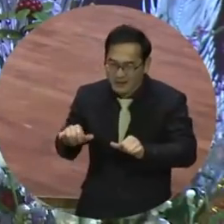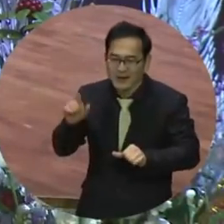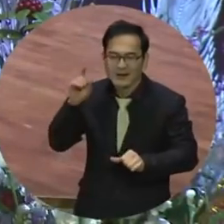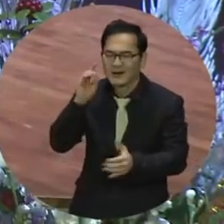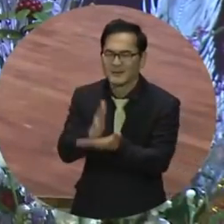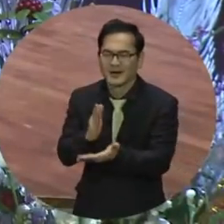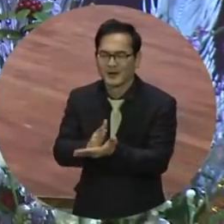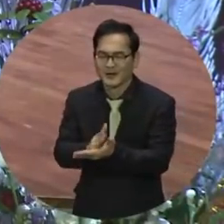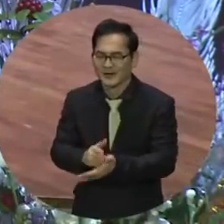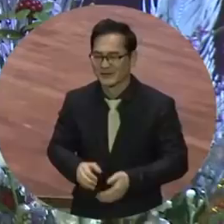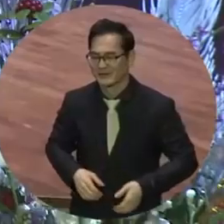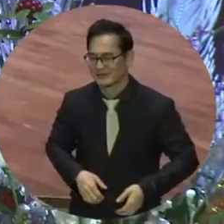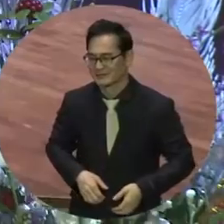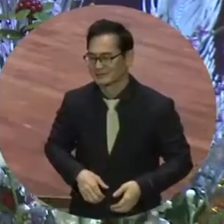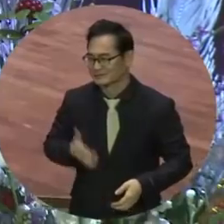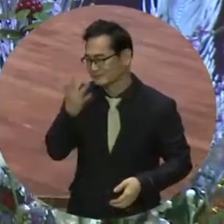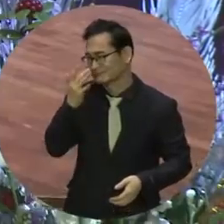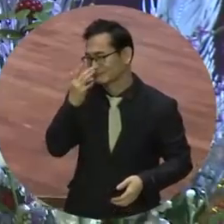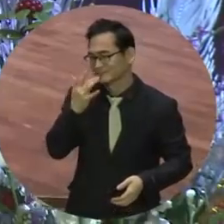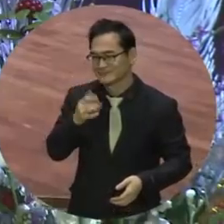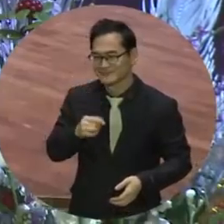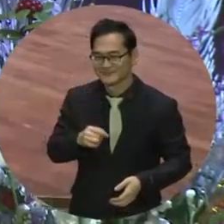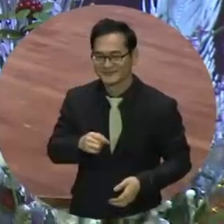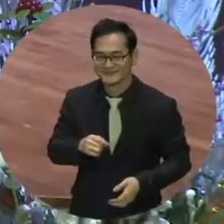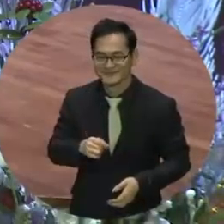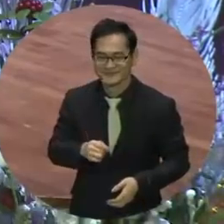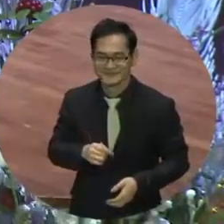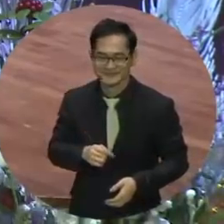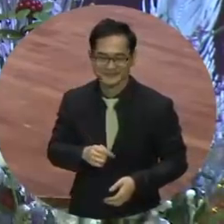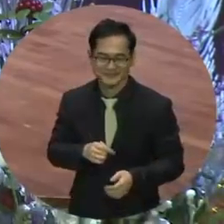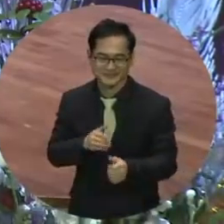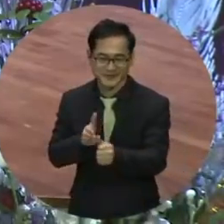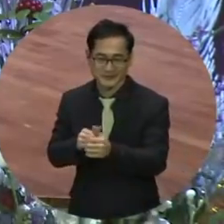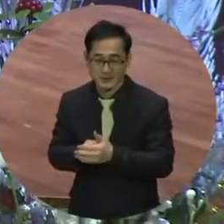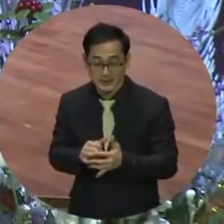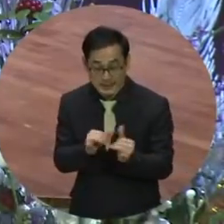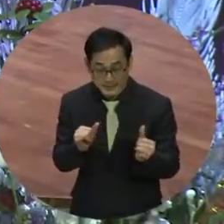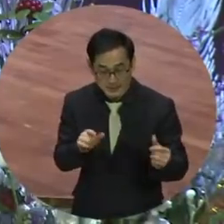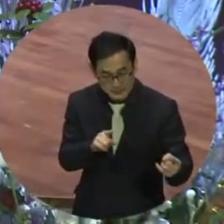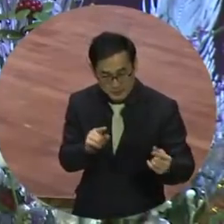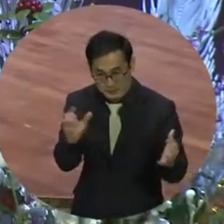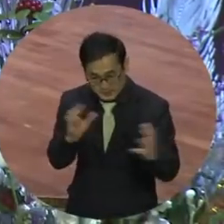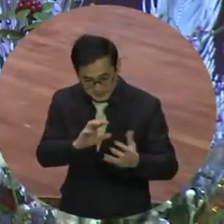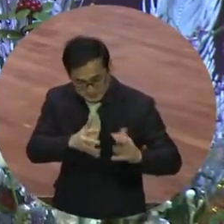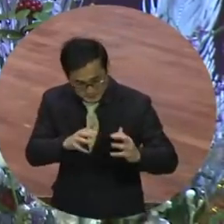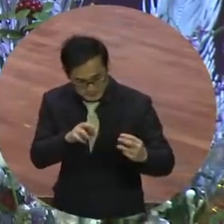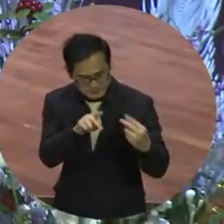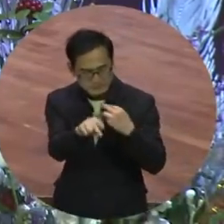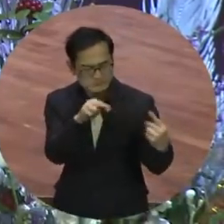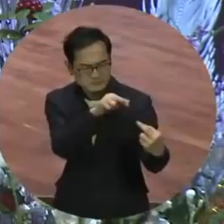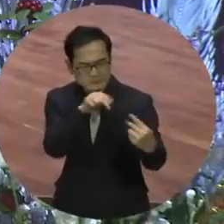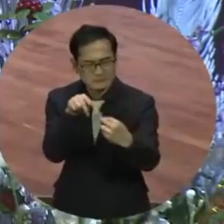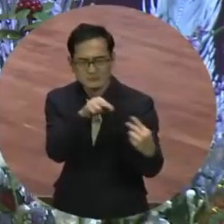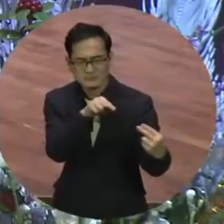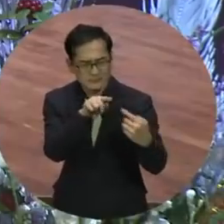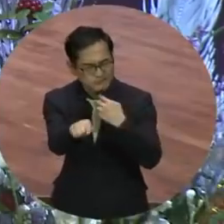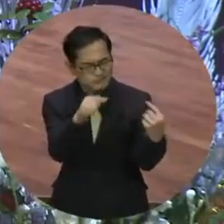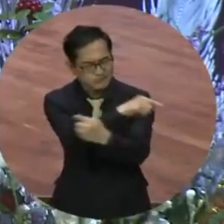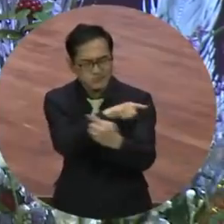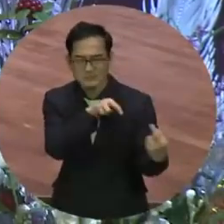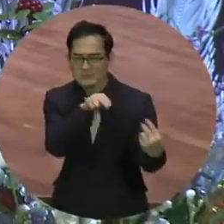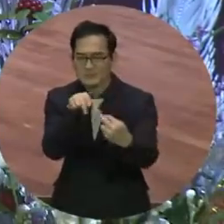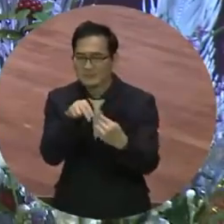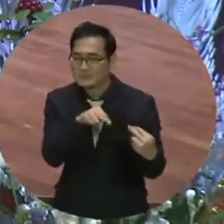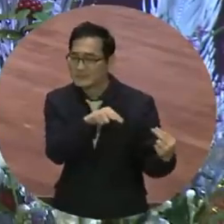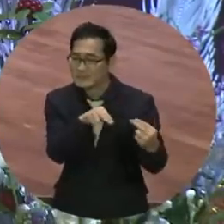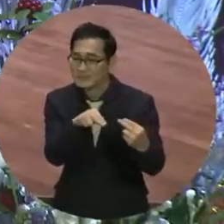모임이잖아요. 사람들 모임하다 보면 서로가 이렇게 의견이 충돌될 수 있잖아요. 생각이 다를 수 있잖아요. 표현이